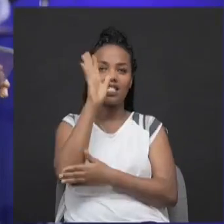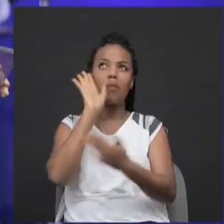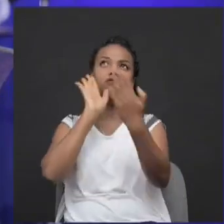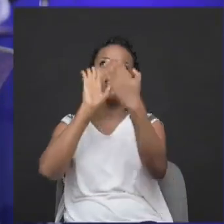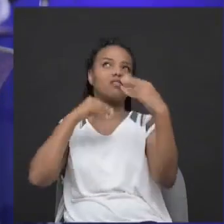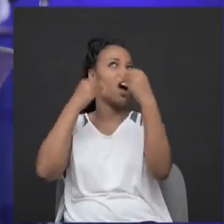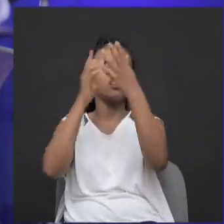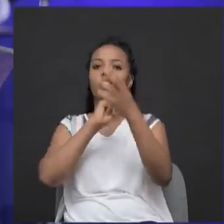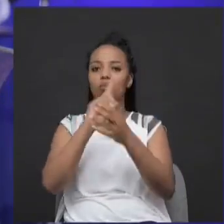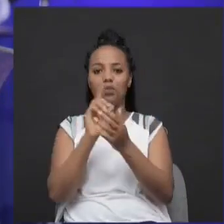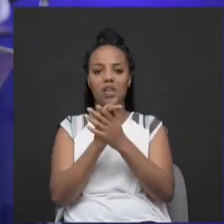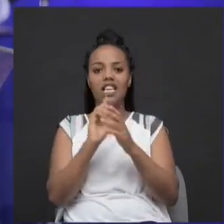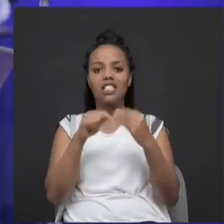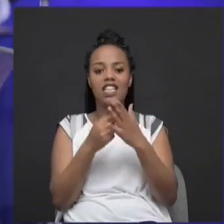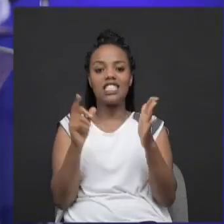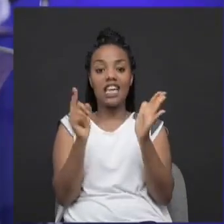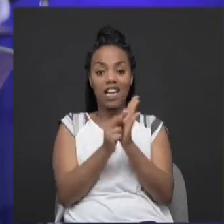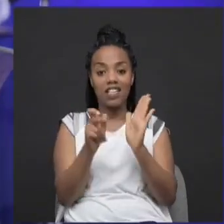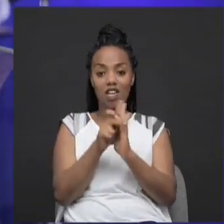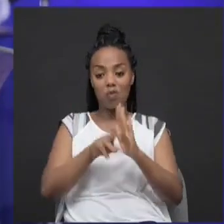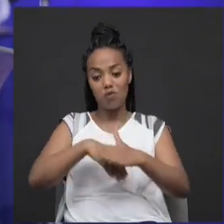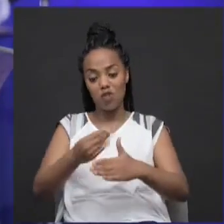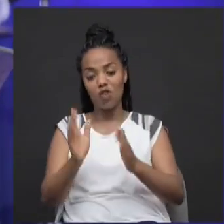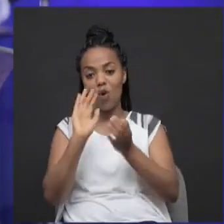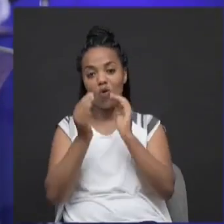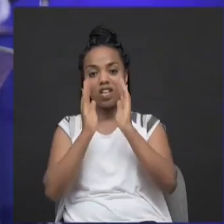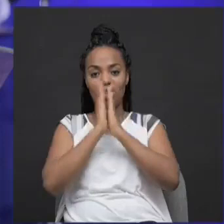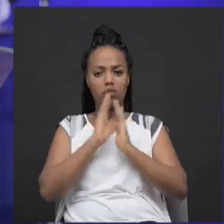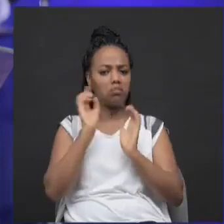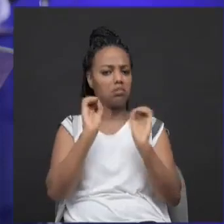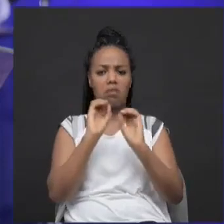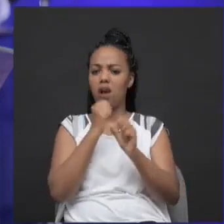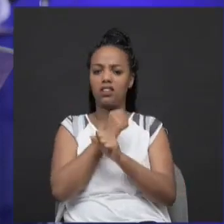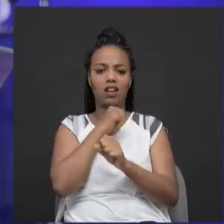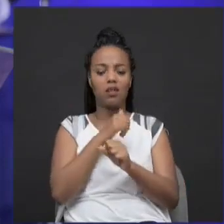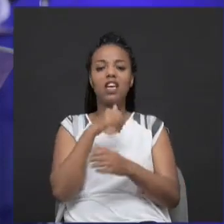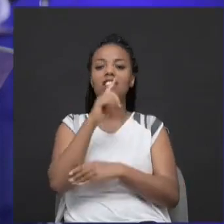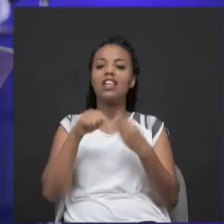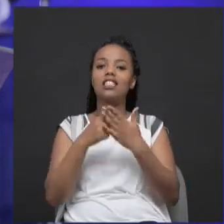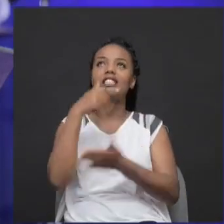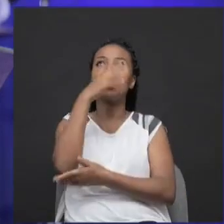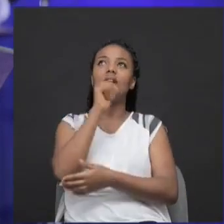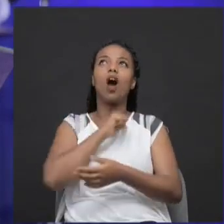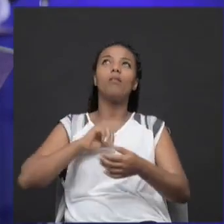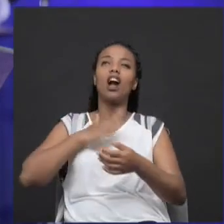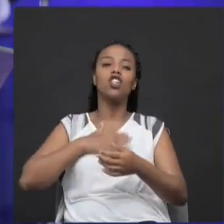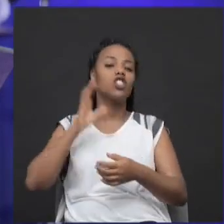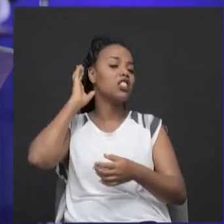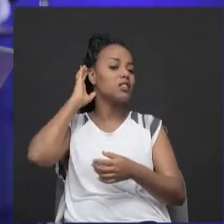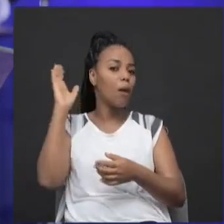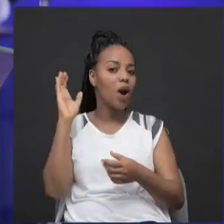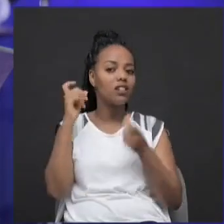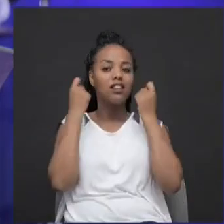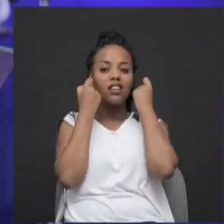አይቀርብም ስለዚህ ከህገ ደንቡ ውጭ የሆነ ጸሎት ምንም ነገር አያረግም እግዚአብሔር አምላካችን ይስማን ወገኖቼ ሆይ